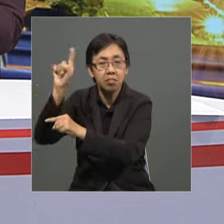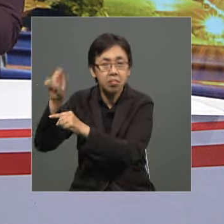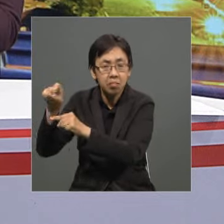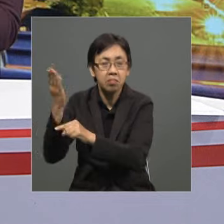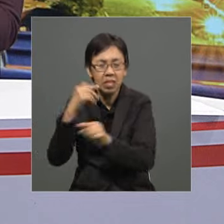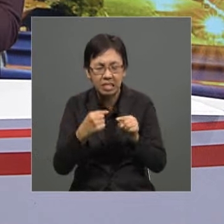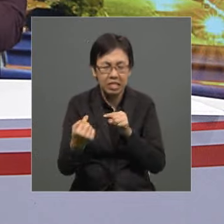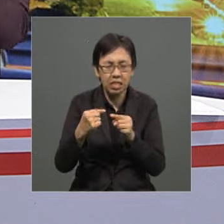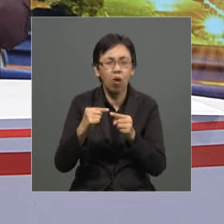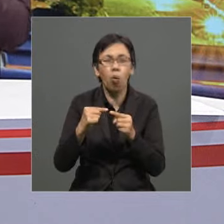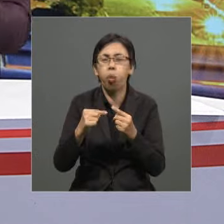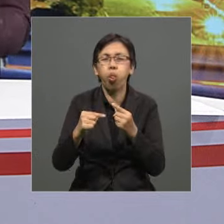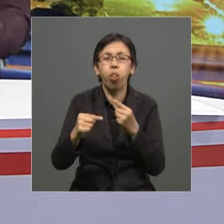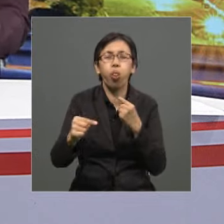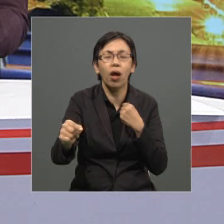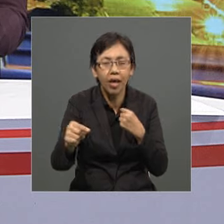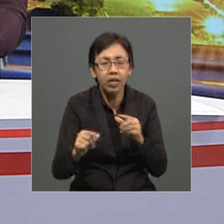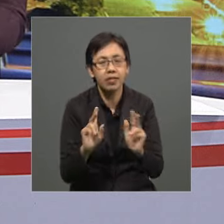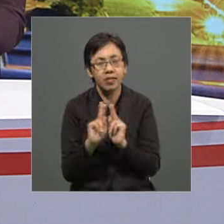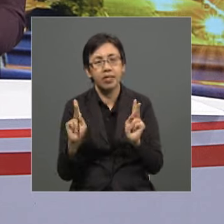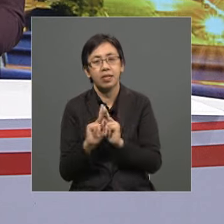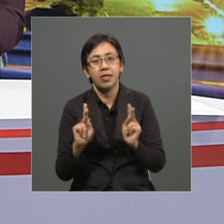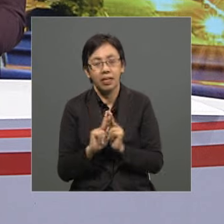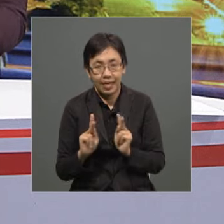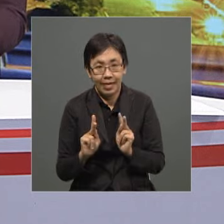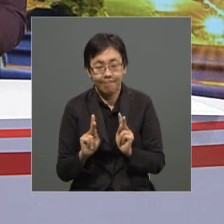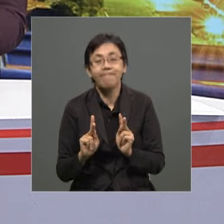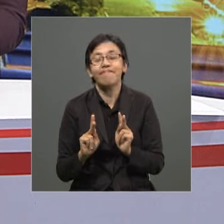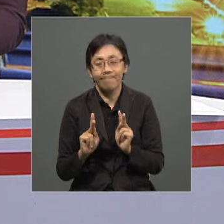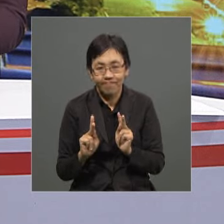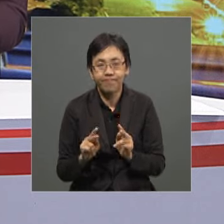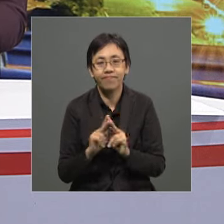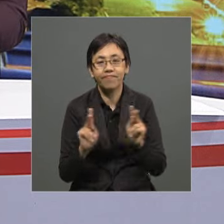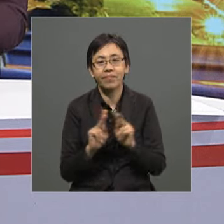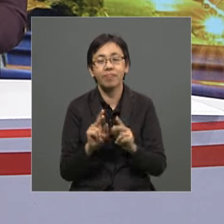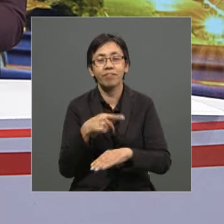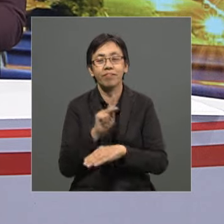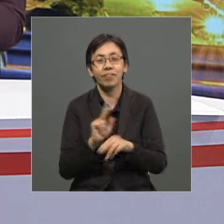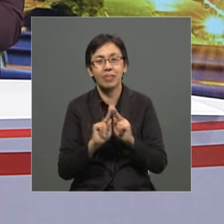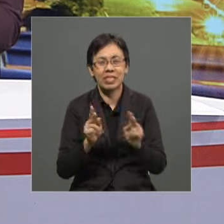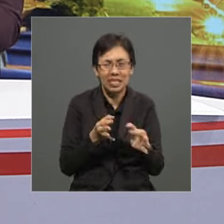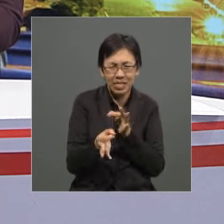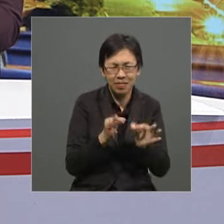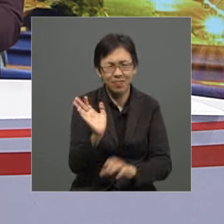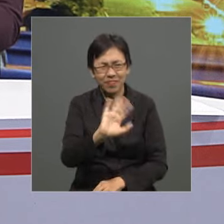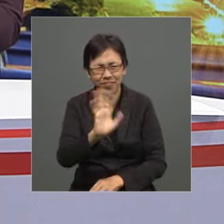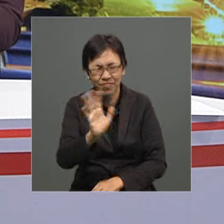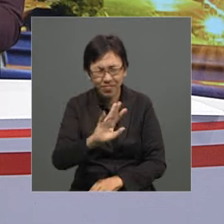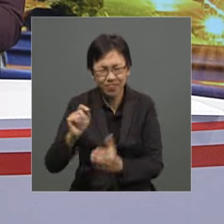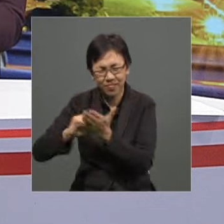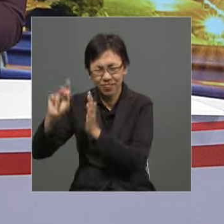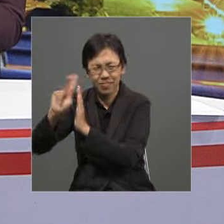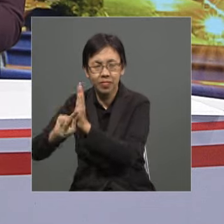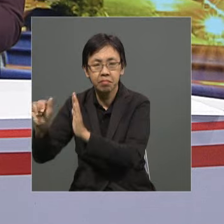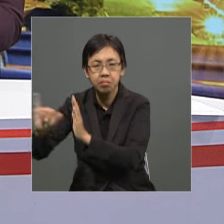เถียงกันออกไปไกลเนี่ยนะฮะทางฝั่งคณะกรรมาธิการที่อาจารย์ชูศักดิ์เป็นประธานกรรมาธิการเนี่ยก็ก็พยายามอธิบายว่ามันยังไม่ถึงขั้นตอนนั้นแต่